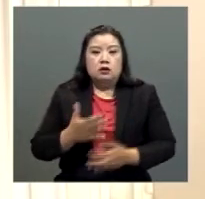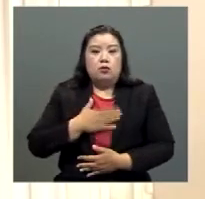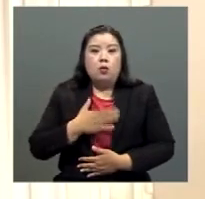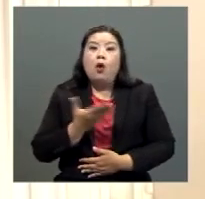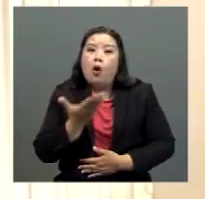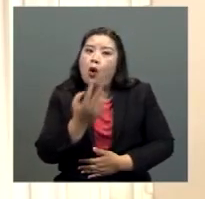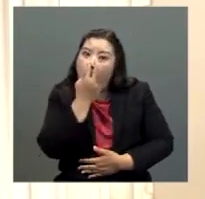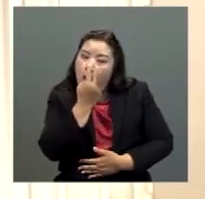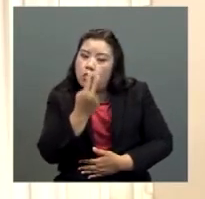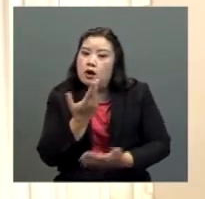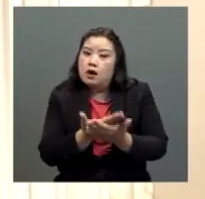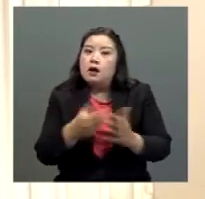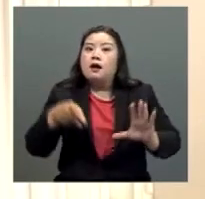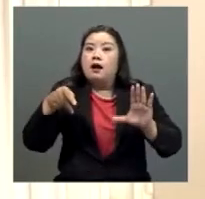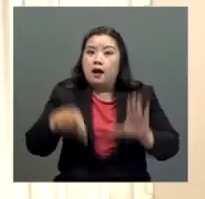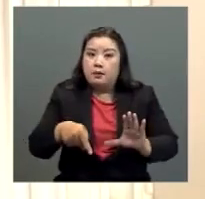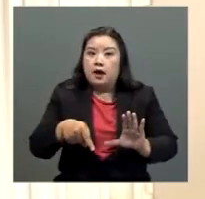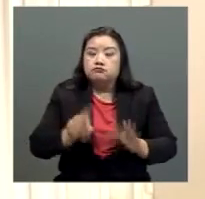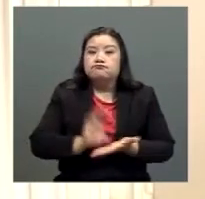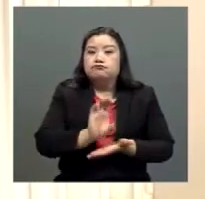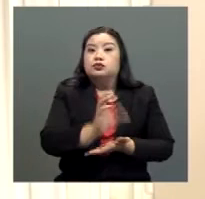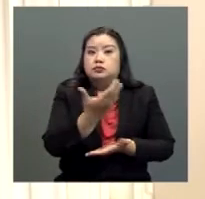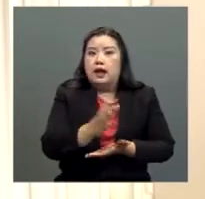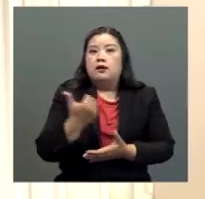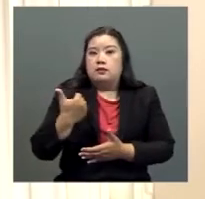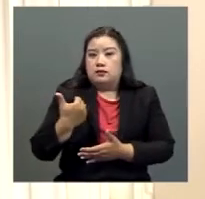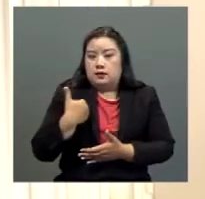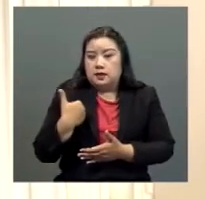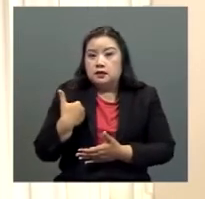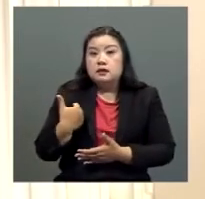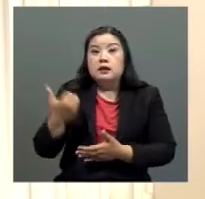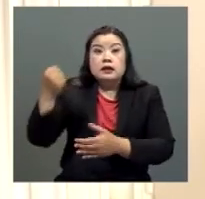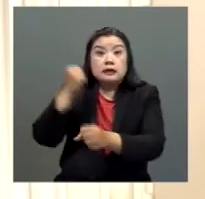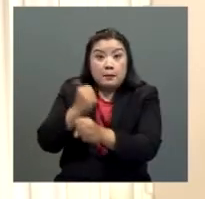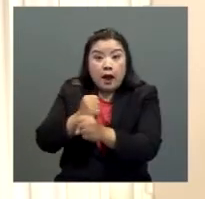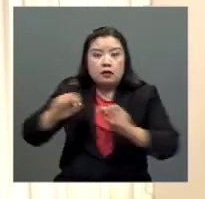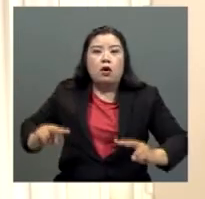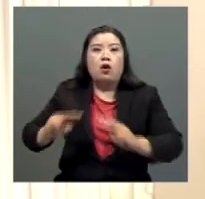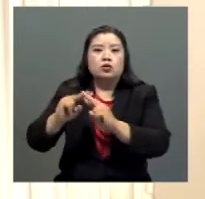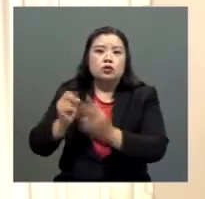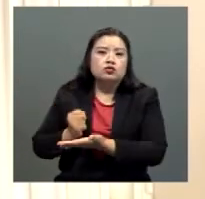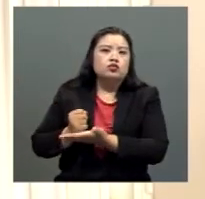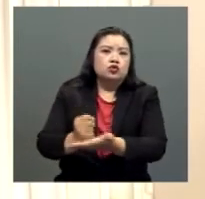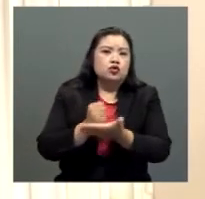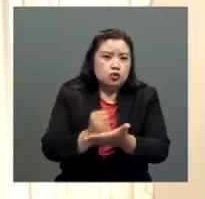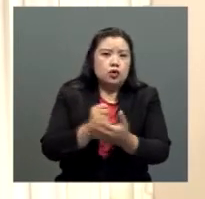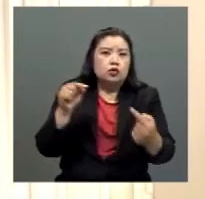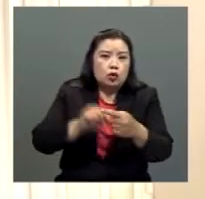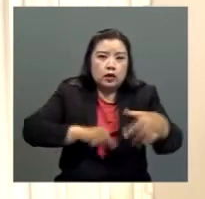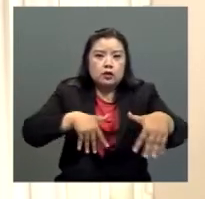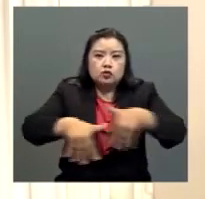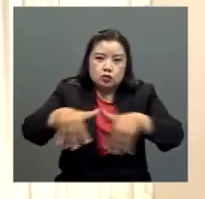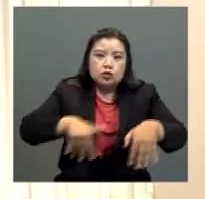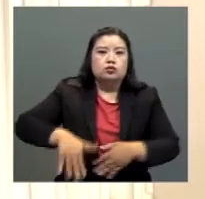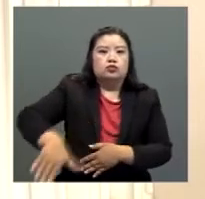ามนอกจากเงิน 5,000 บาทแล้วช่วยไปติดตามงานของหลายกระทรวงด้วยกันนะครับที่มีมาตรการช่วยเหลือออกมา